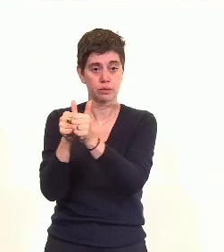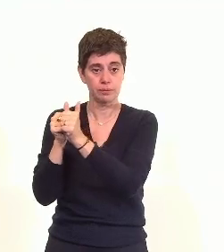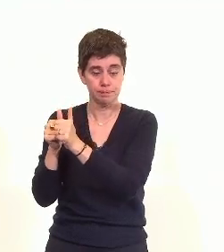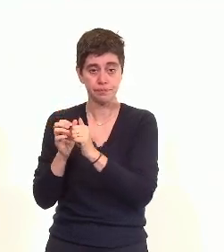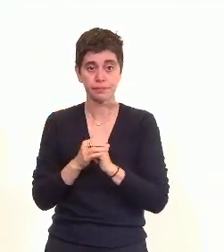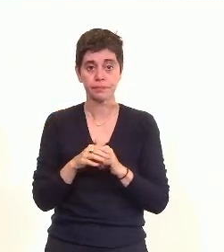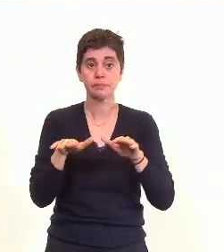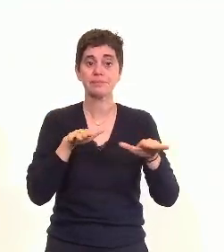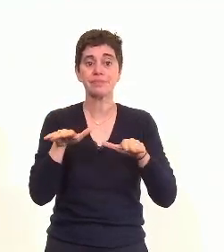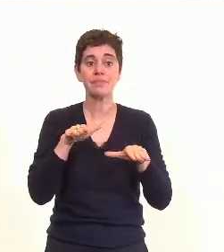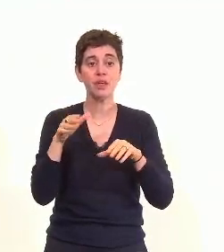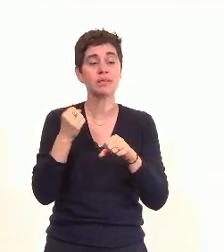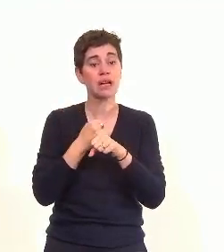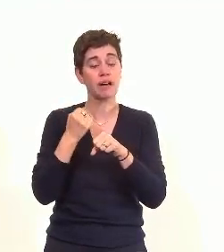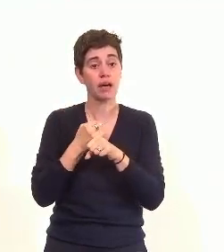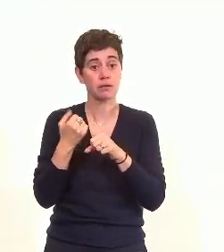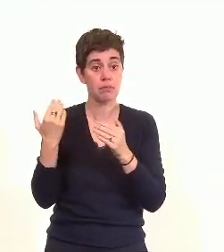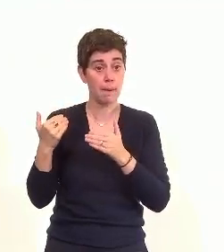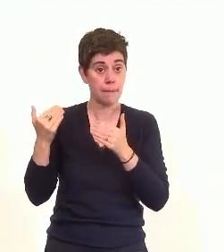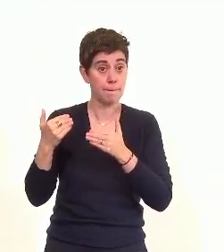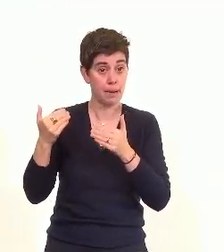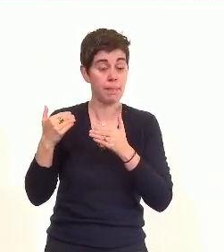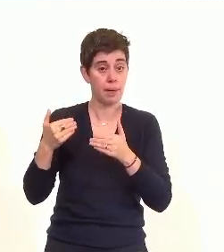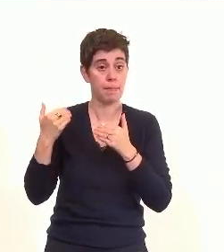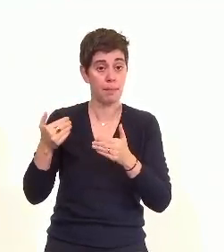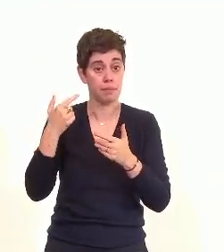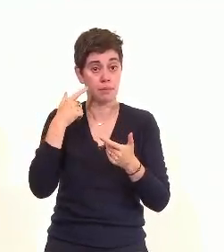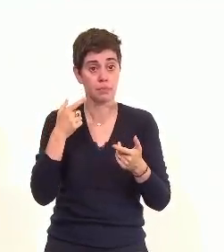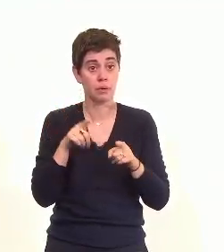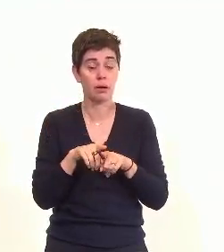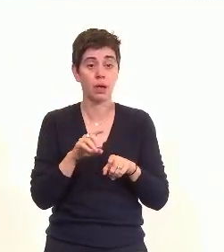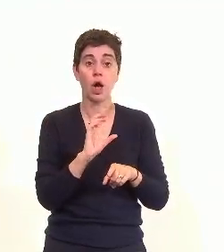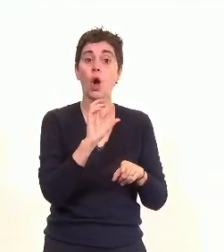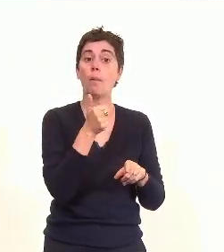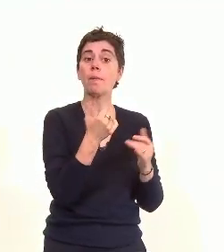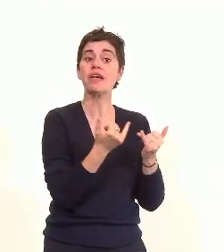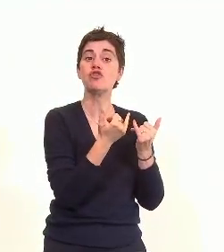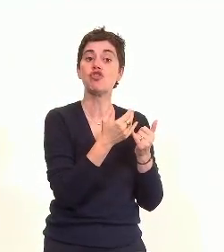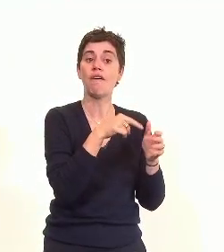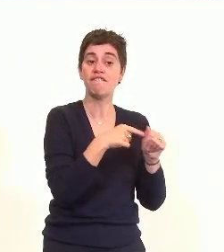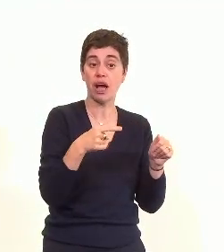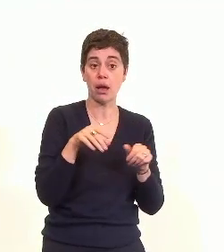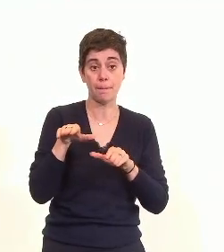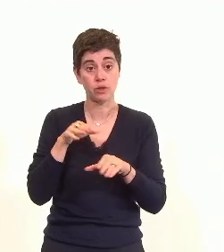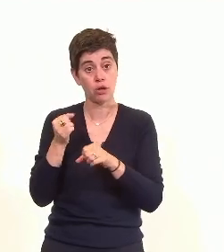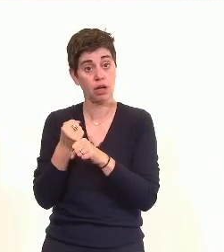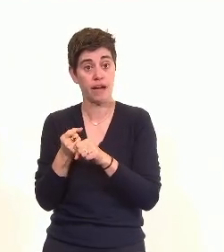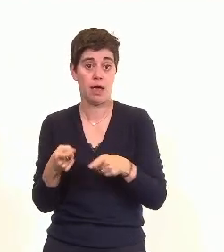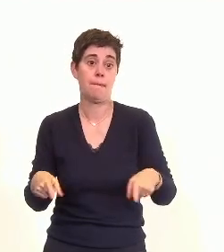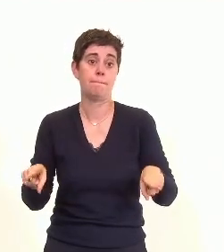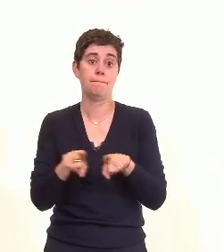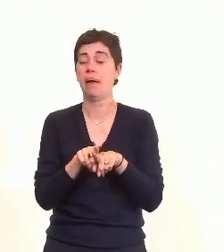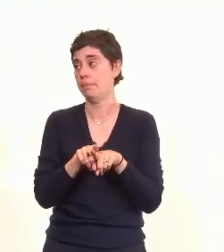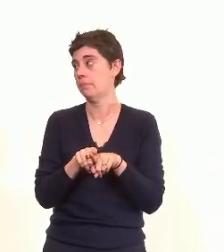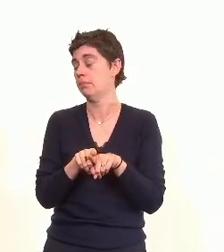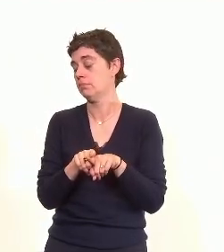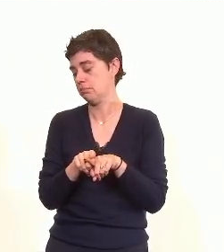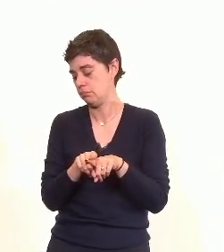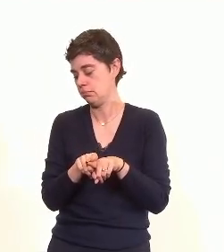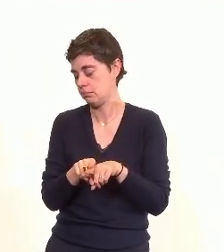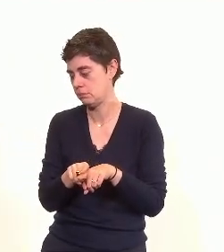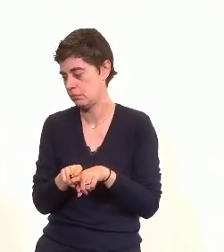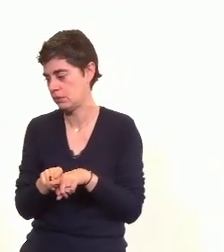d'Île-de-France, ont travaillé sur les différentes thématiques qui représentent d'une part les droits des personnes en situation de handicap accompagnées par